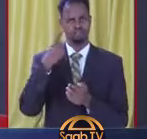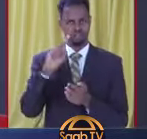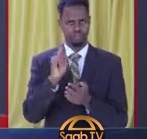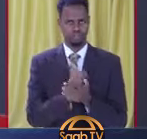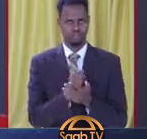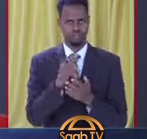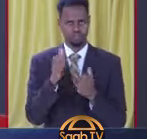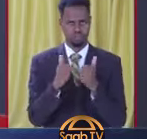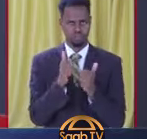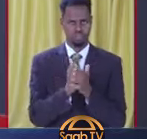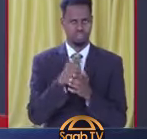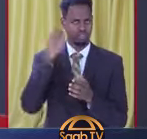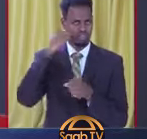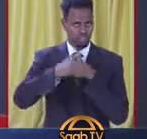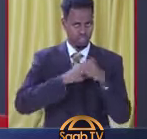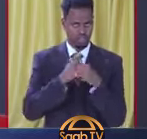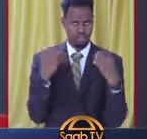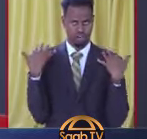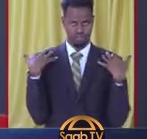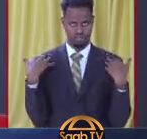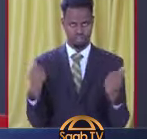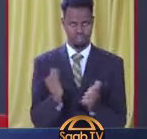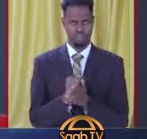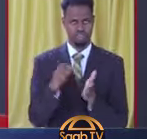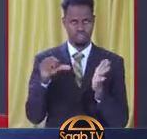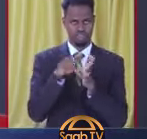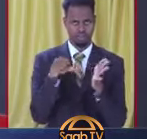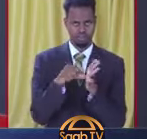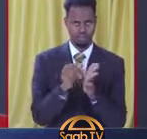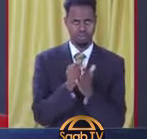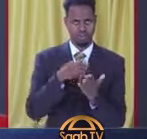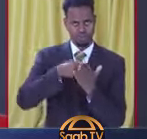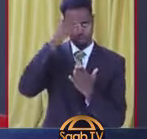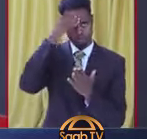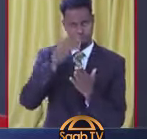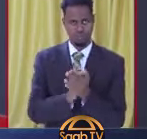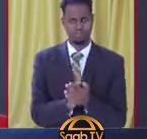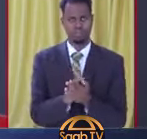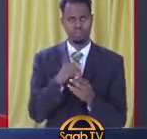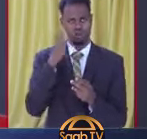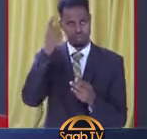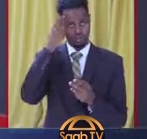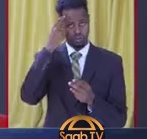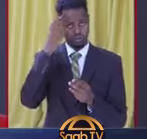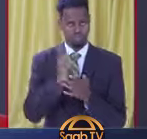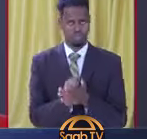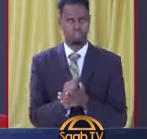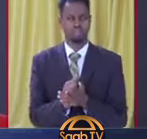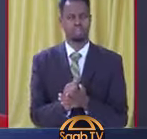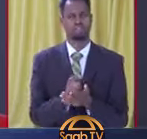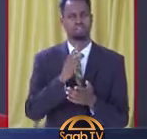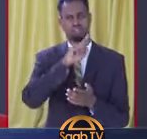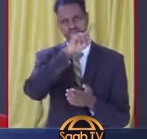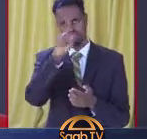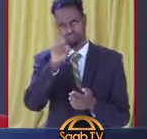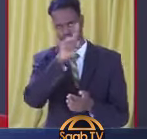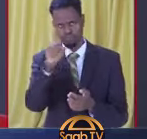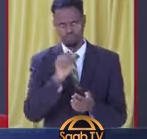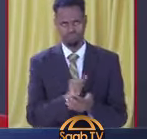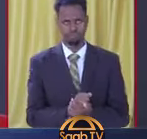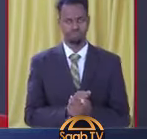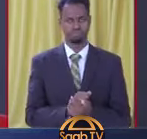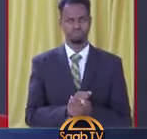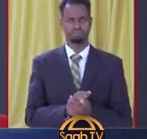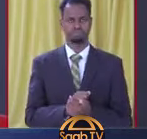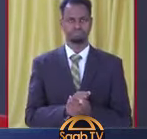leeyihi da'da caafimaadka dembiga waxbarashada waayoaragnimada iyo imtixaanaha marka waa cidii